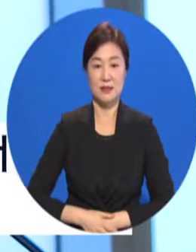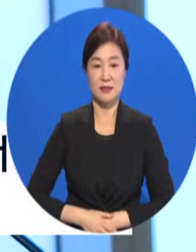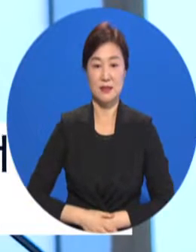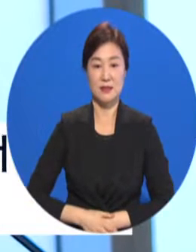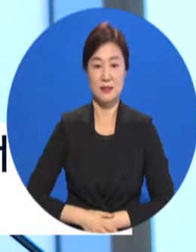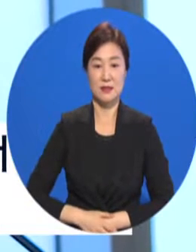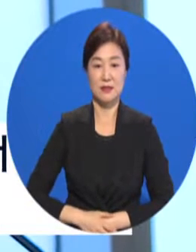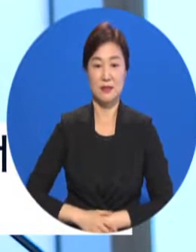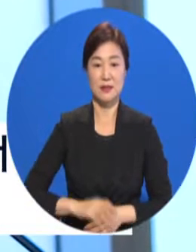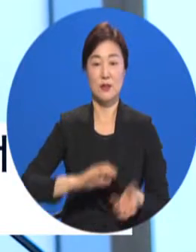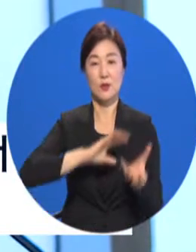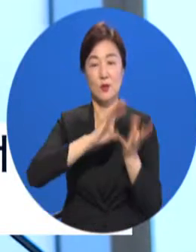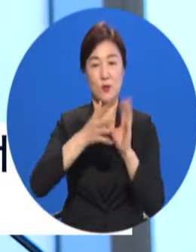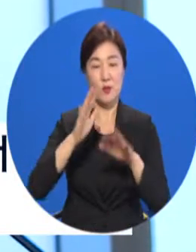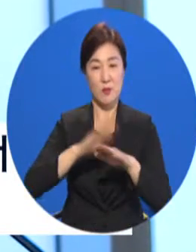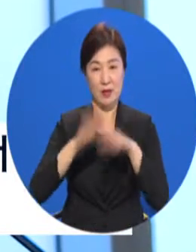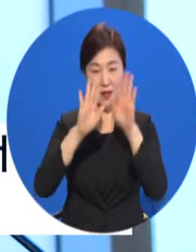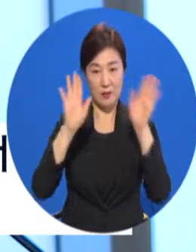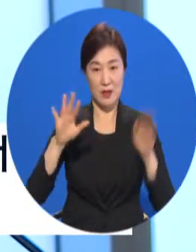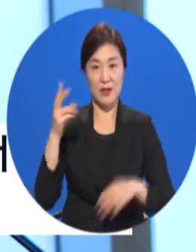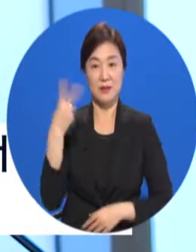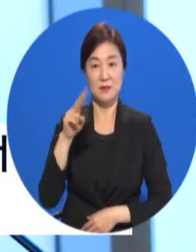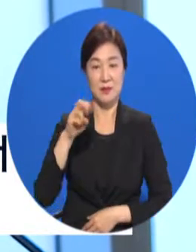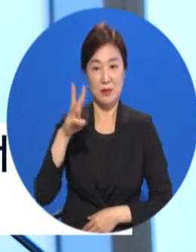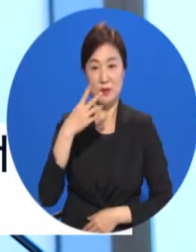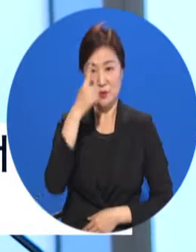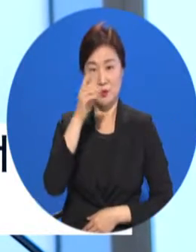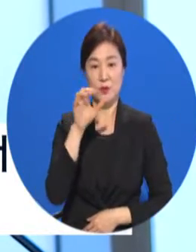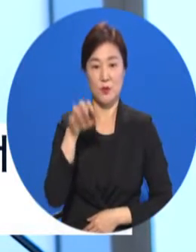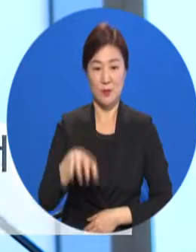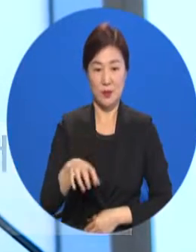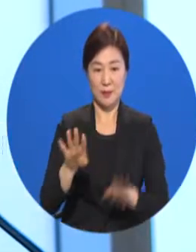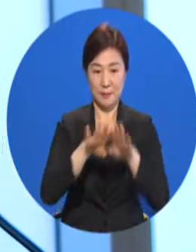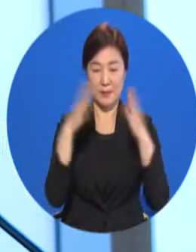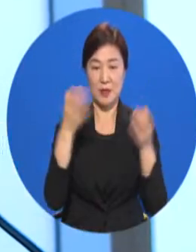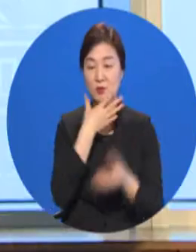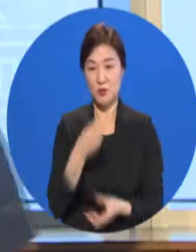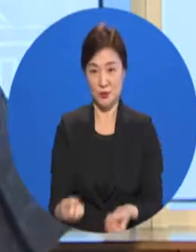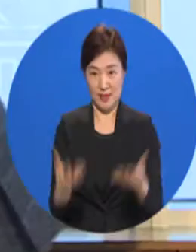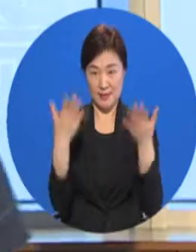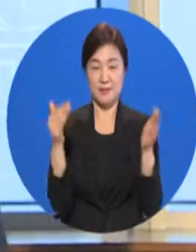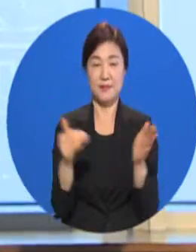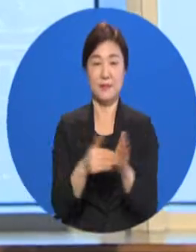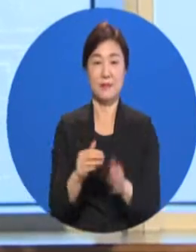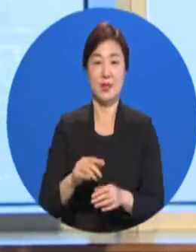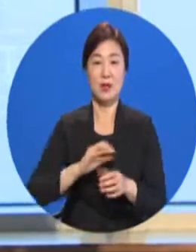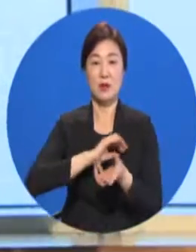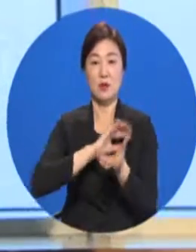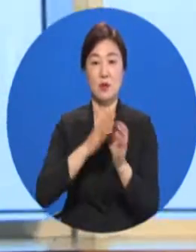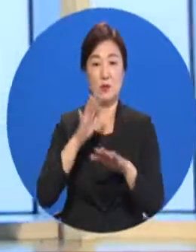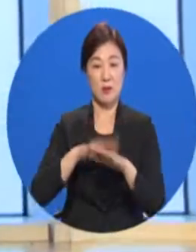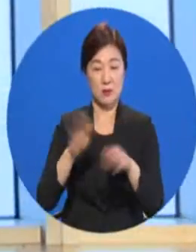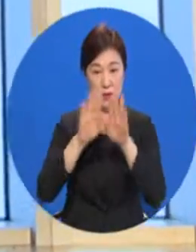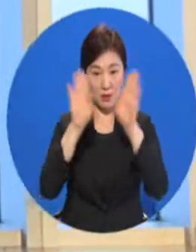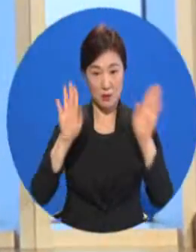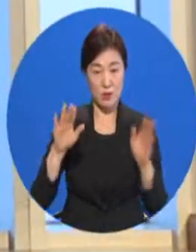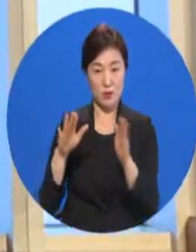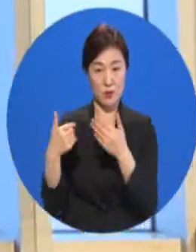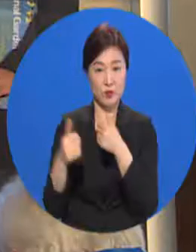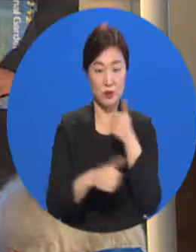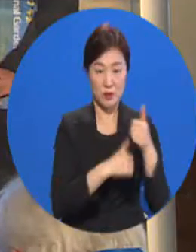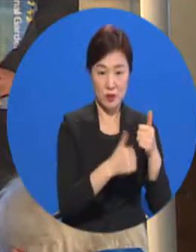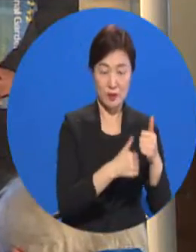held in Suncheon in 2023. Congratulations. 정원 박람회 유치 추진단은 국가 정원과